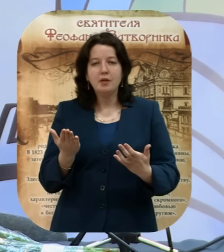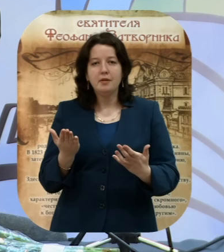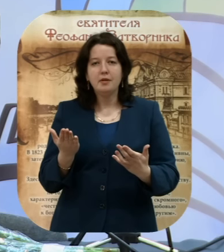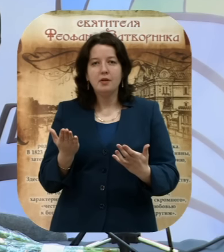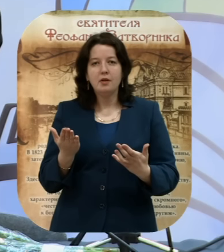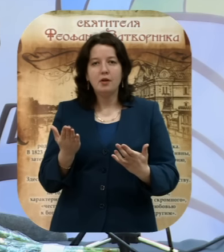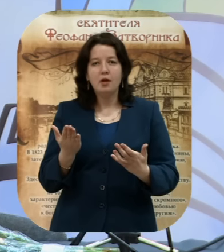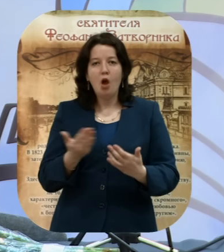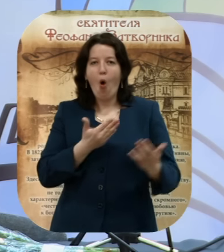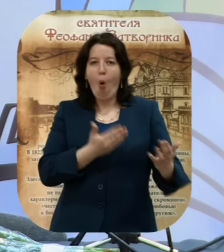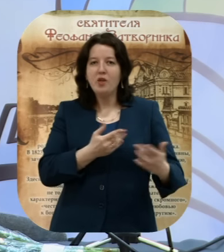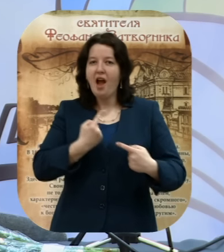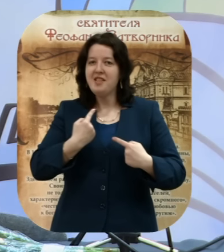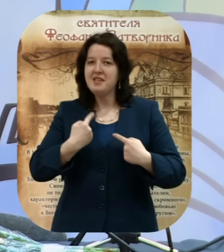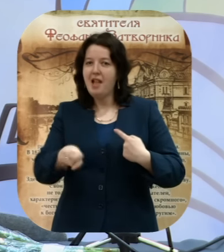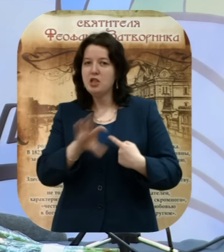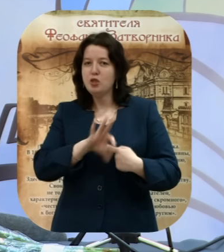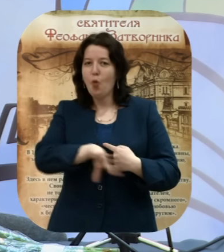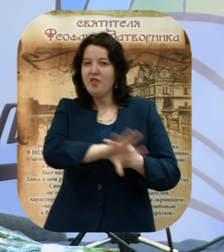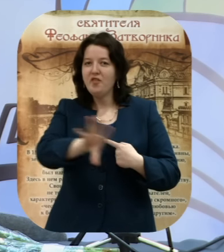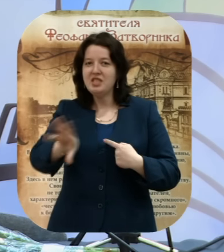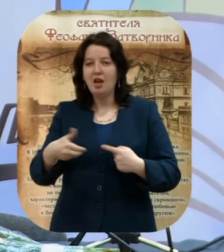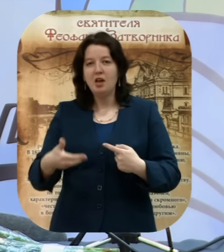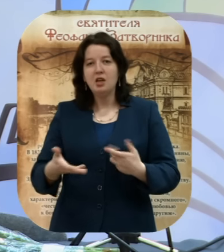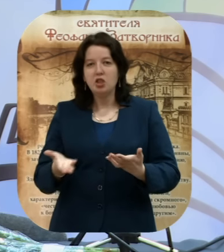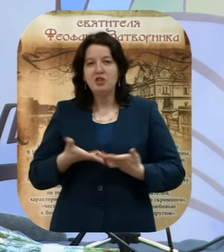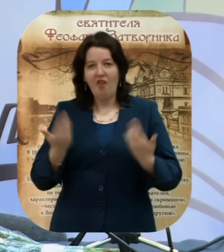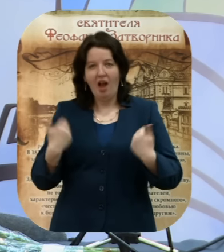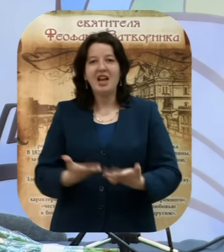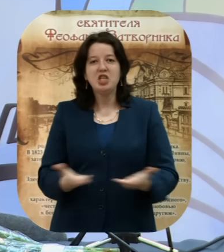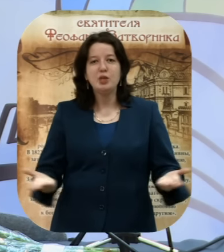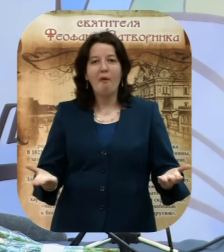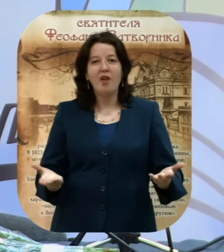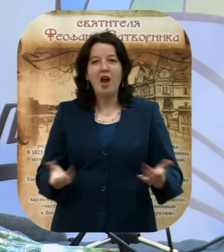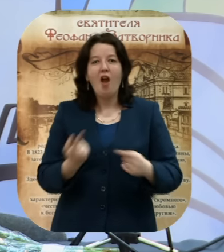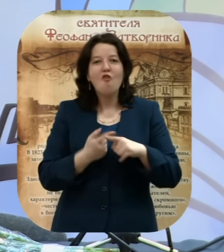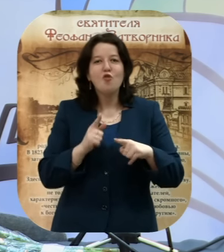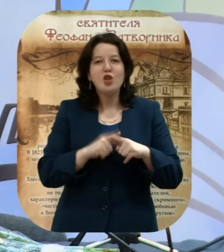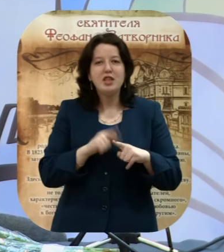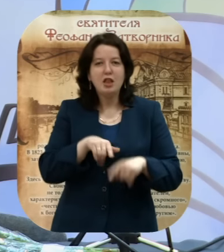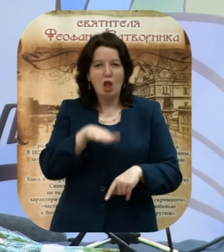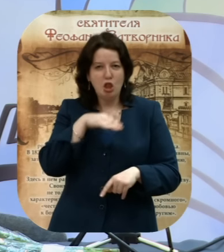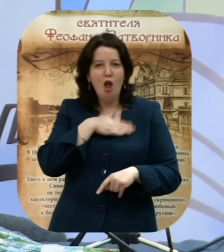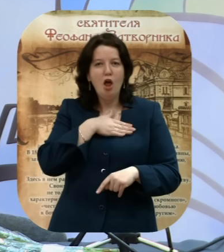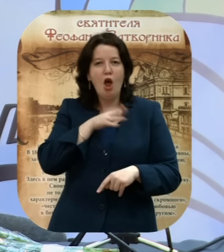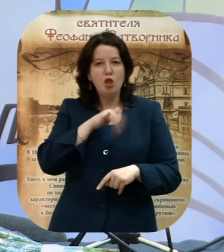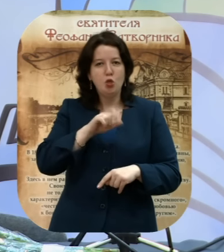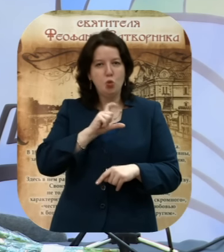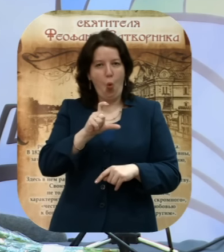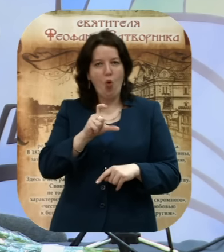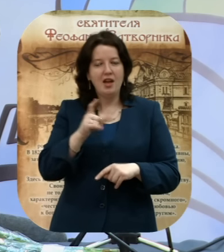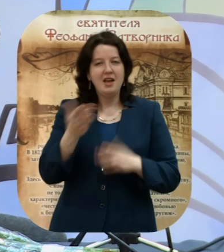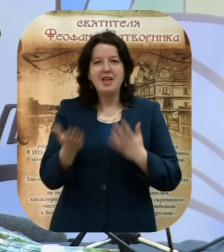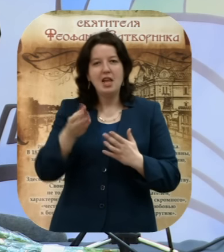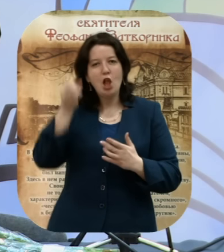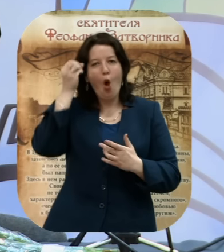которым он именно выделяется из всего живущего. Вот этот дух или